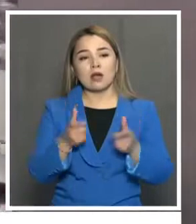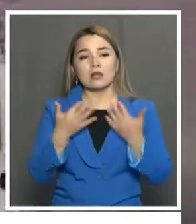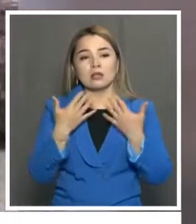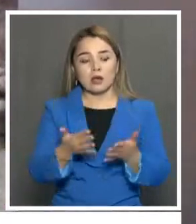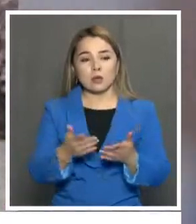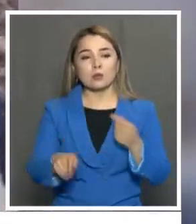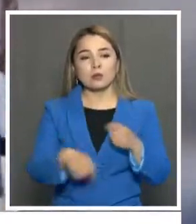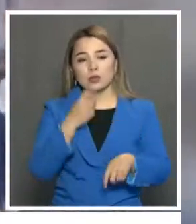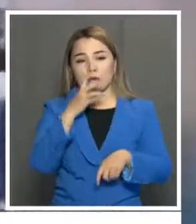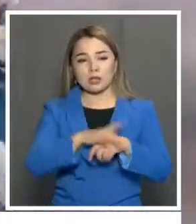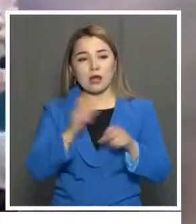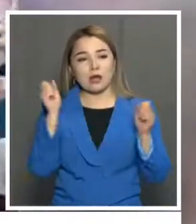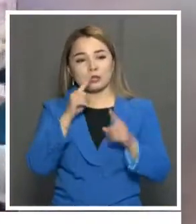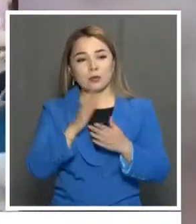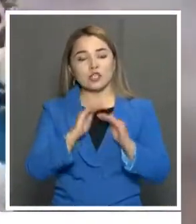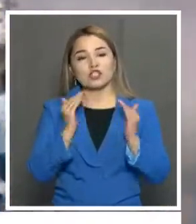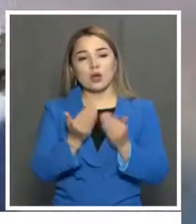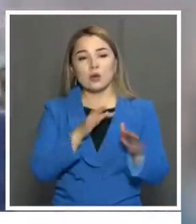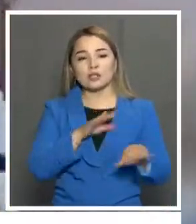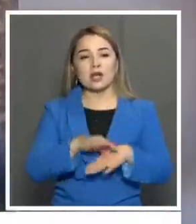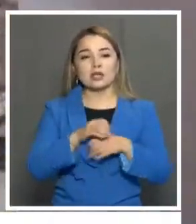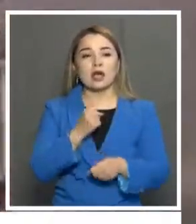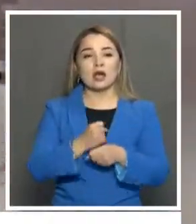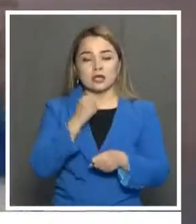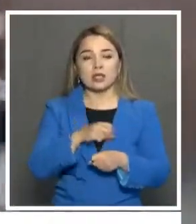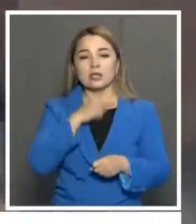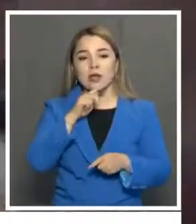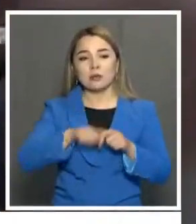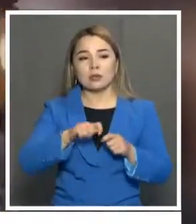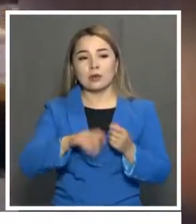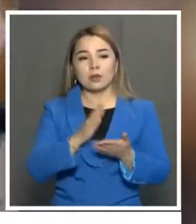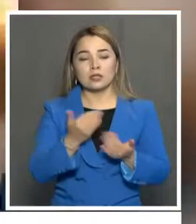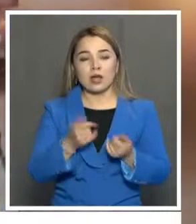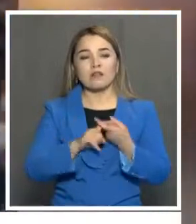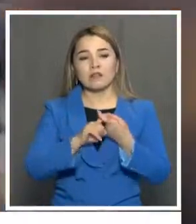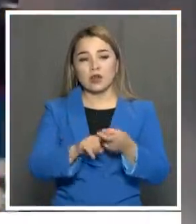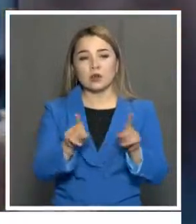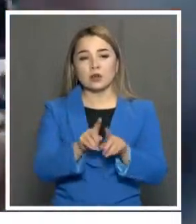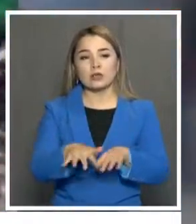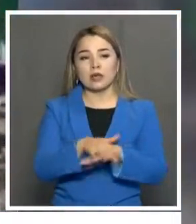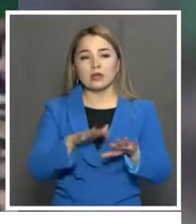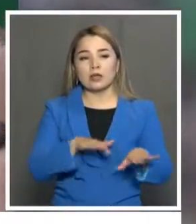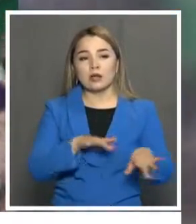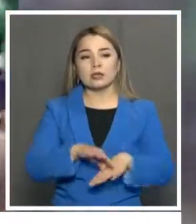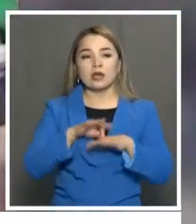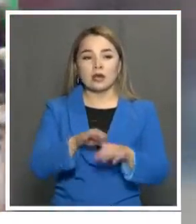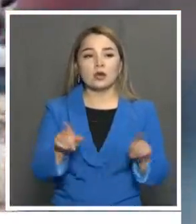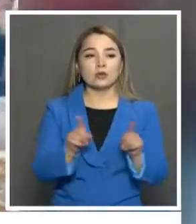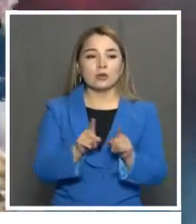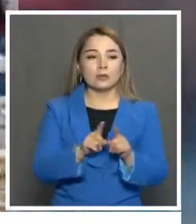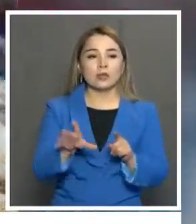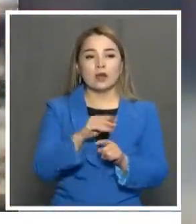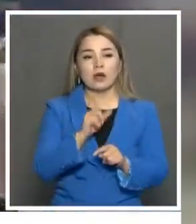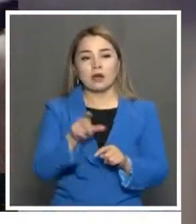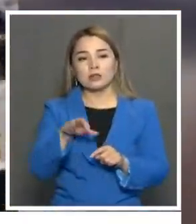тіркеді. Қала билігі тұрғындарды шектеу шараларын қатаң сақтауға, вирус жұқтыру қаупін азайту мақсатында салтанатты іс-шараларға баруға